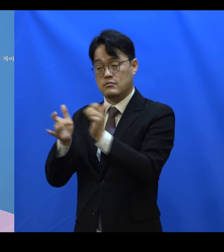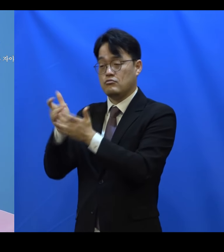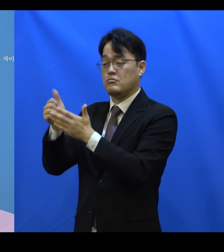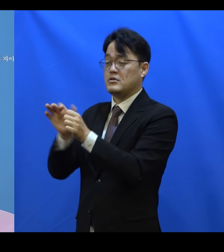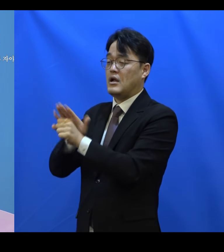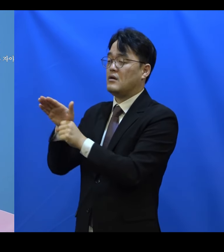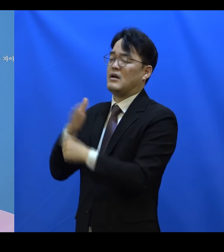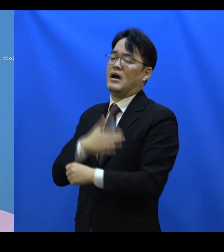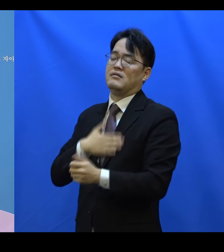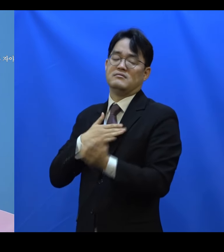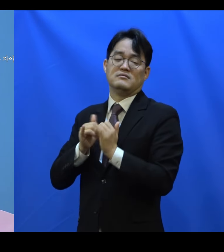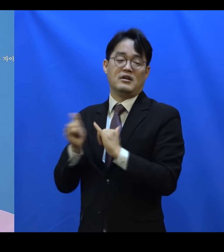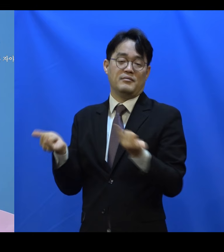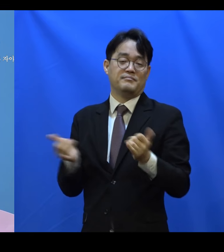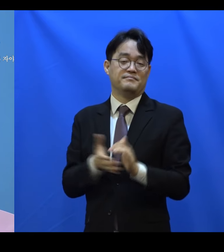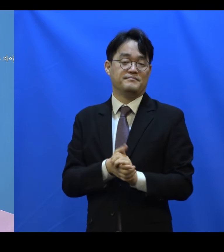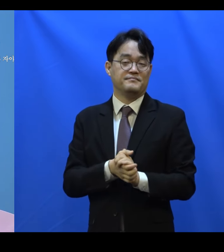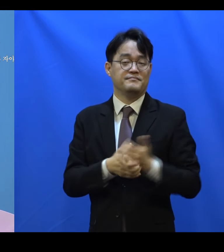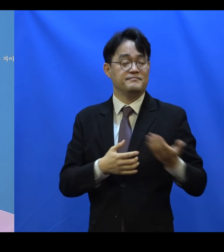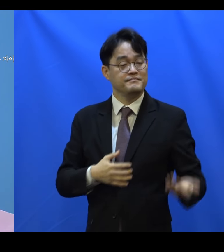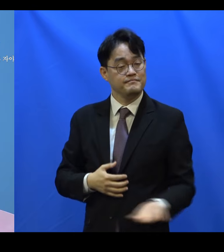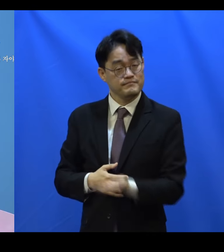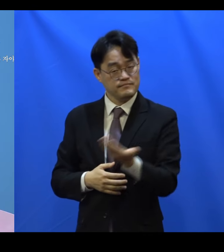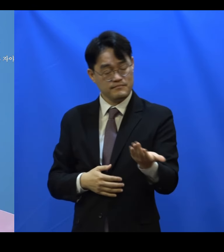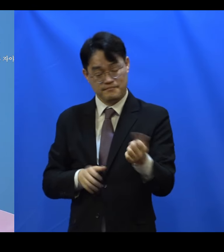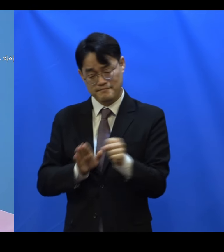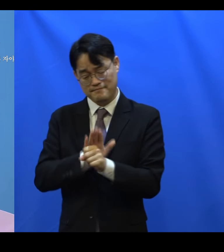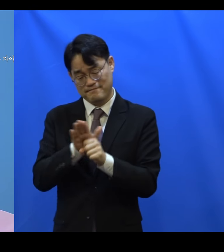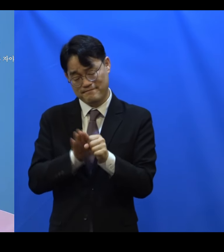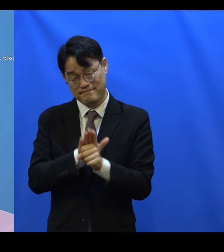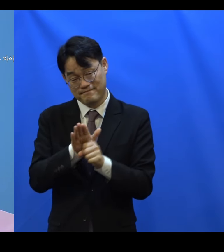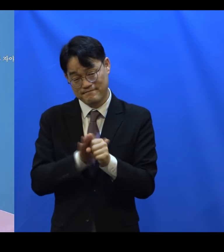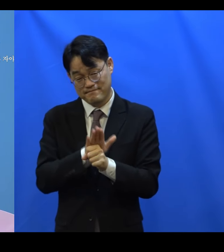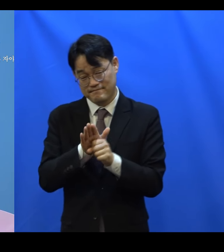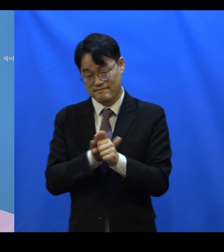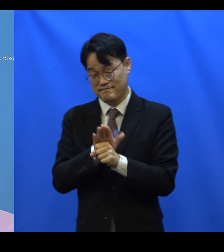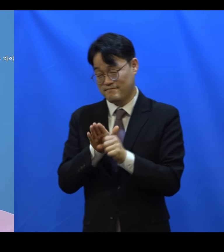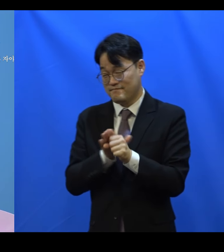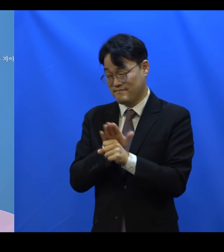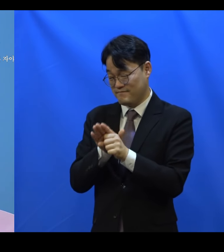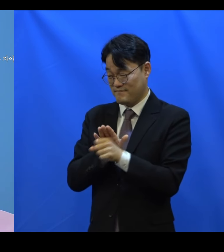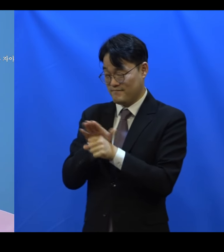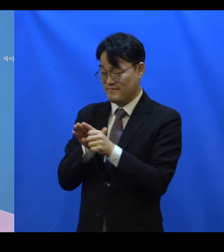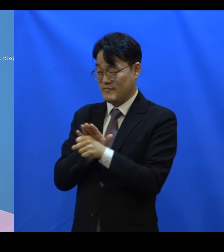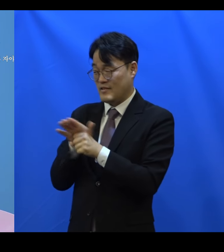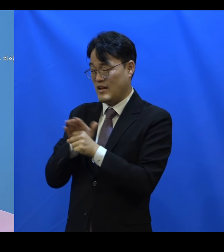근데 여러분, 사랑으로 병이 들었지만 그 병으로부터 구출해 줄 수 있는 것도 사랑이에요.